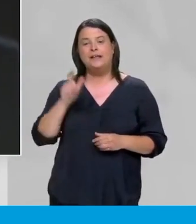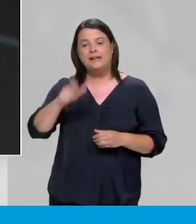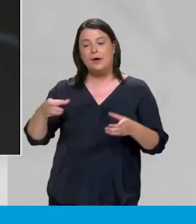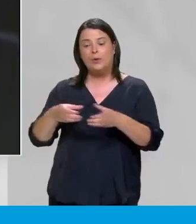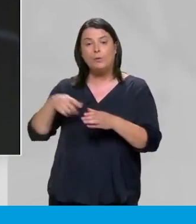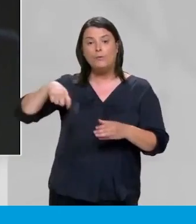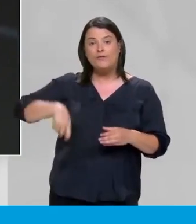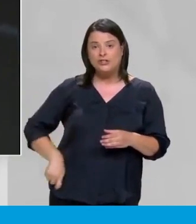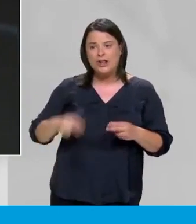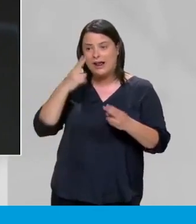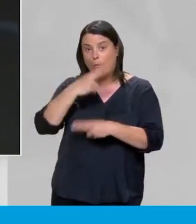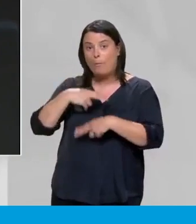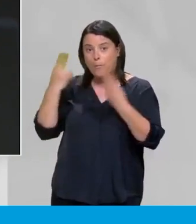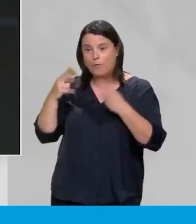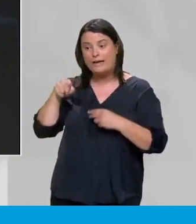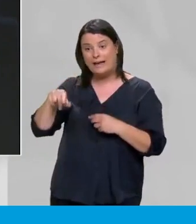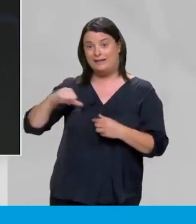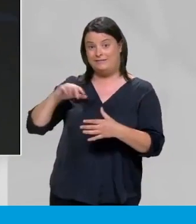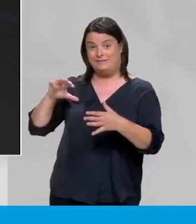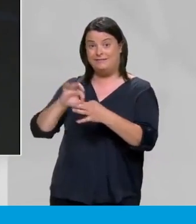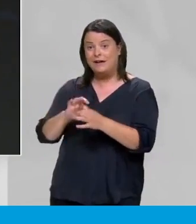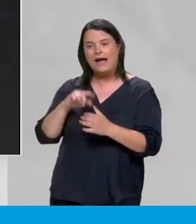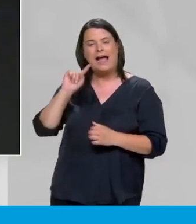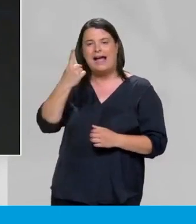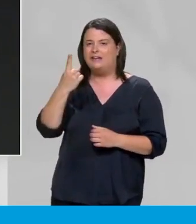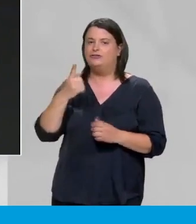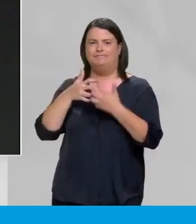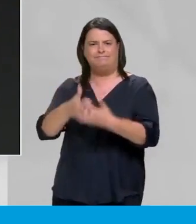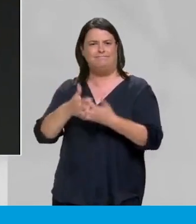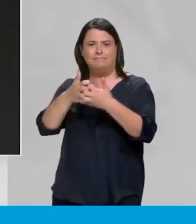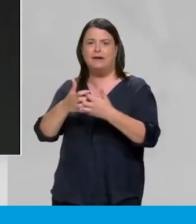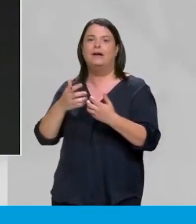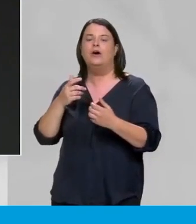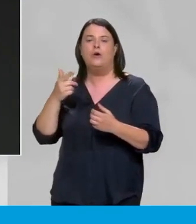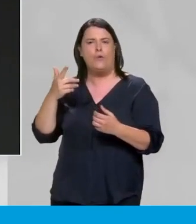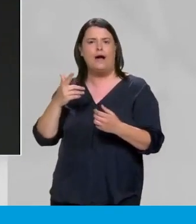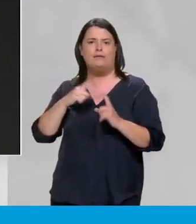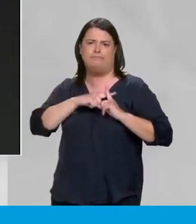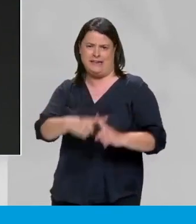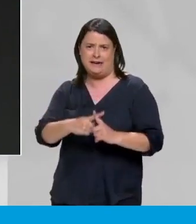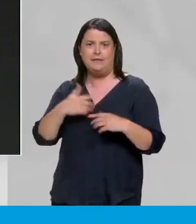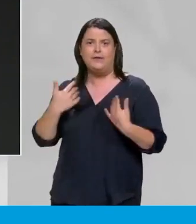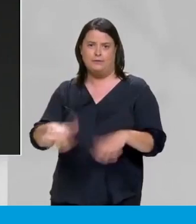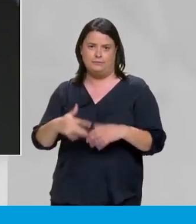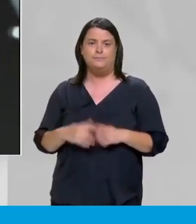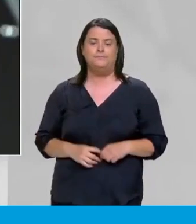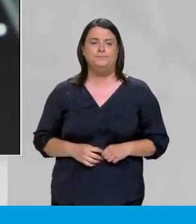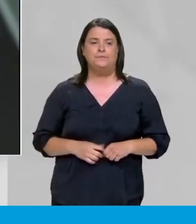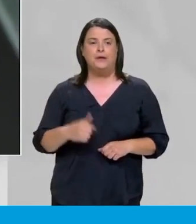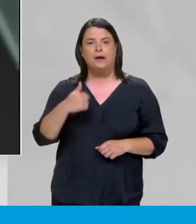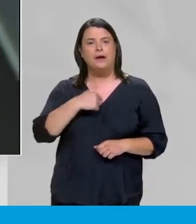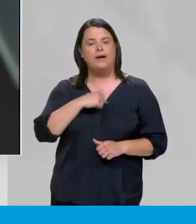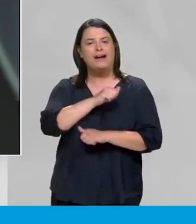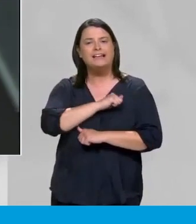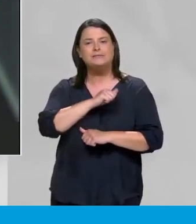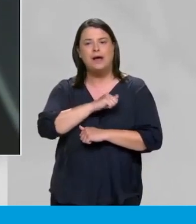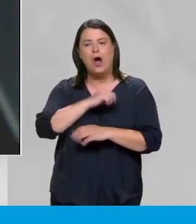da sanidade pública o que estivo na primeira liña con grandes sacrificios. Só agardo que non